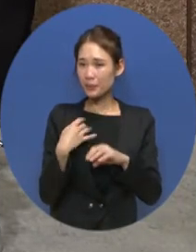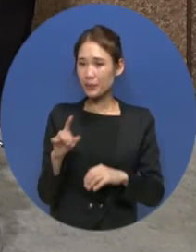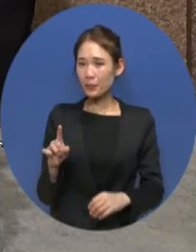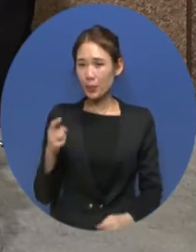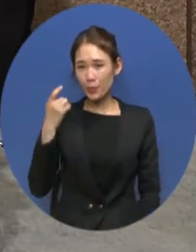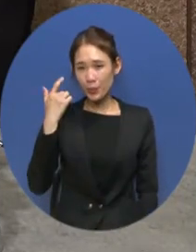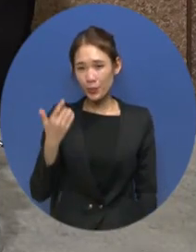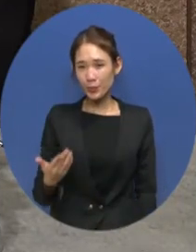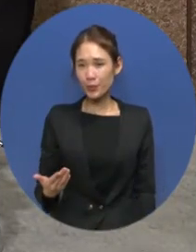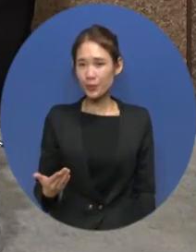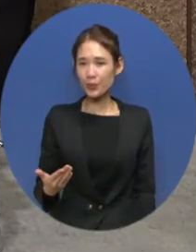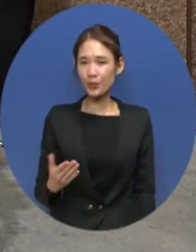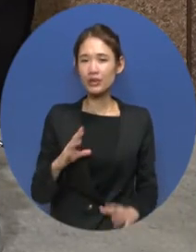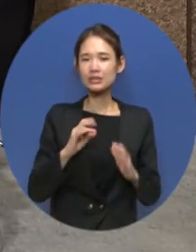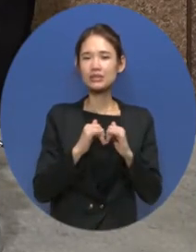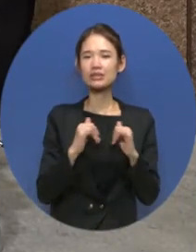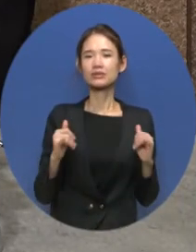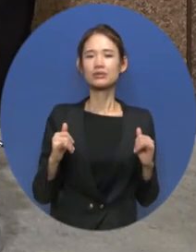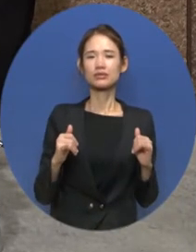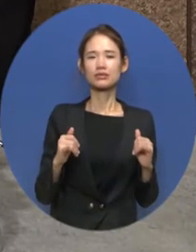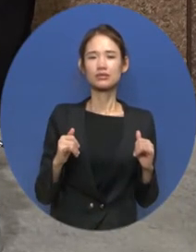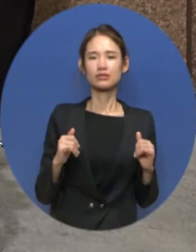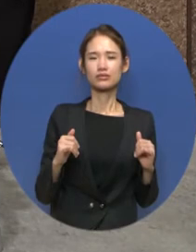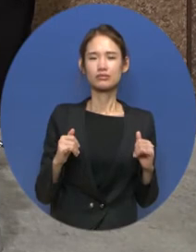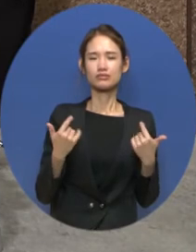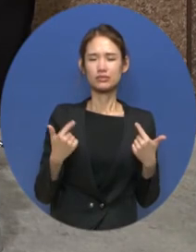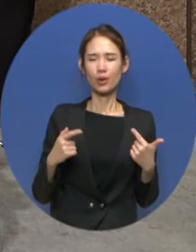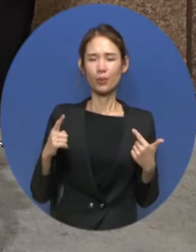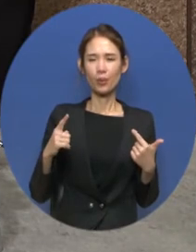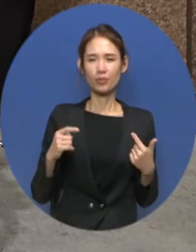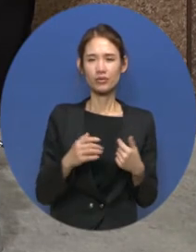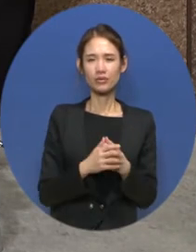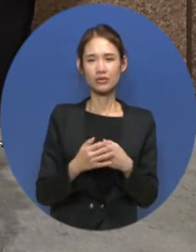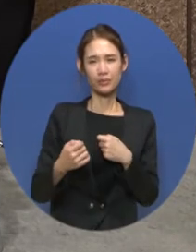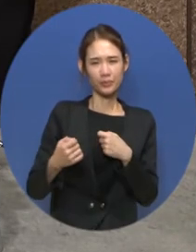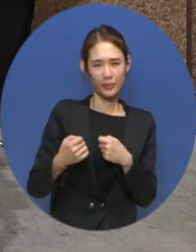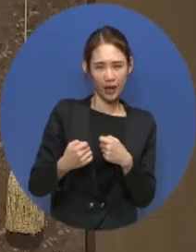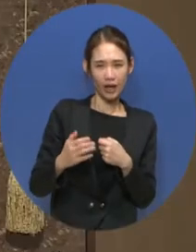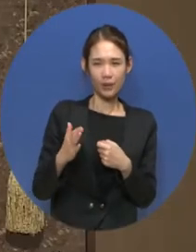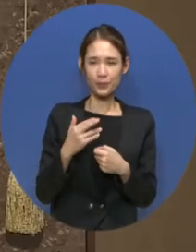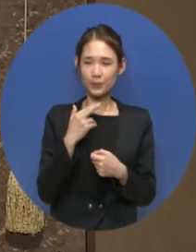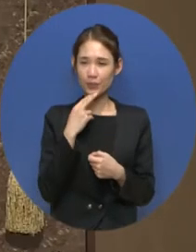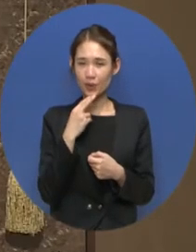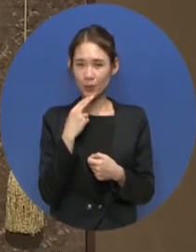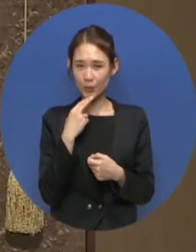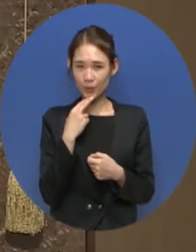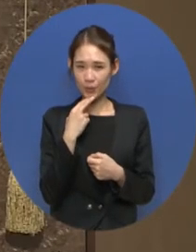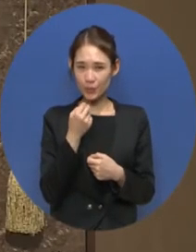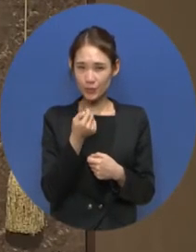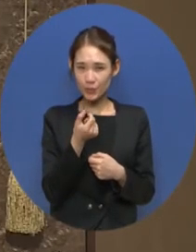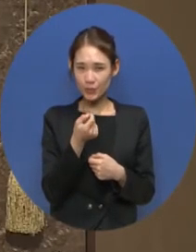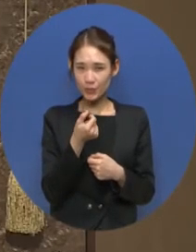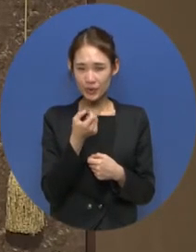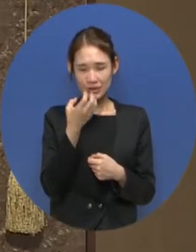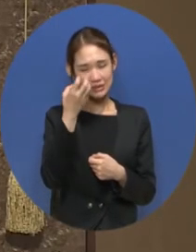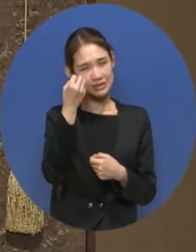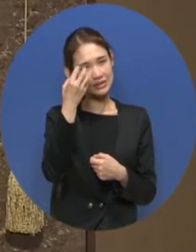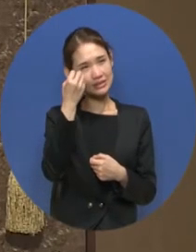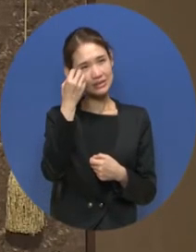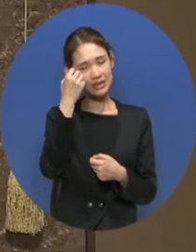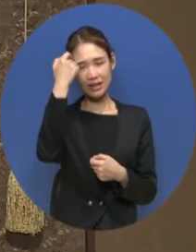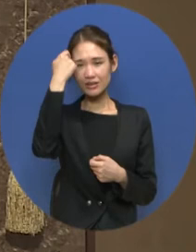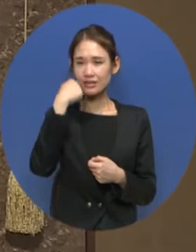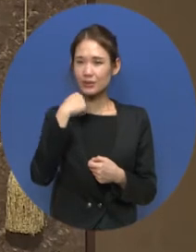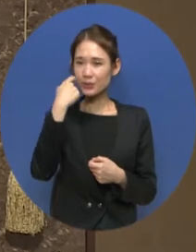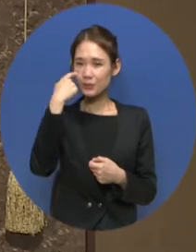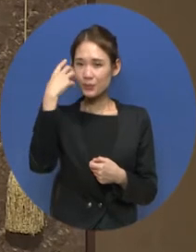어땠나요? 시민들은 늘 그 좀 접해보지 않은 좀 약간 신기하게 이제 되게